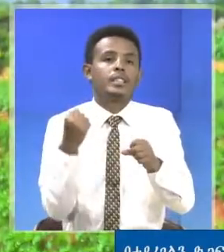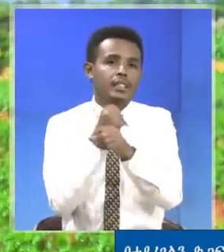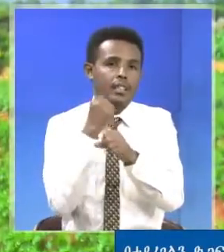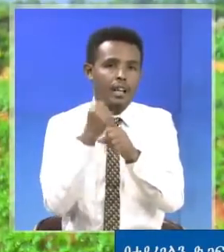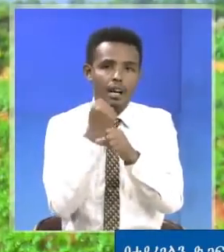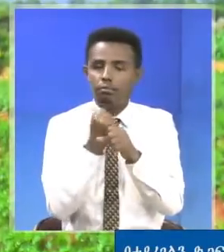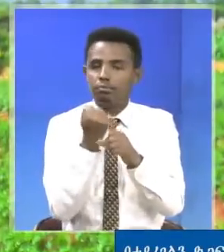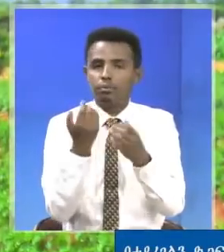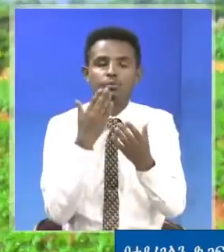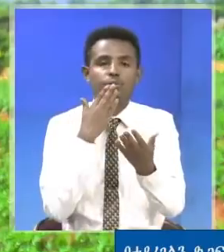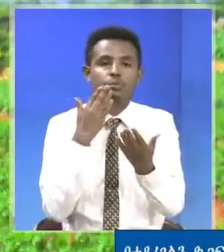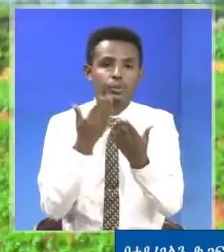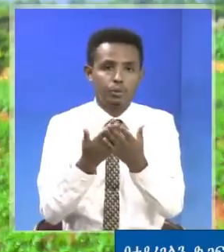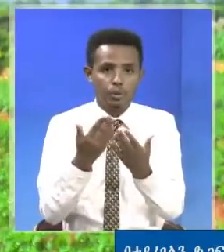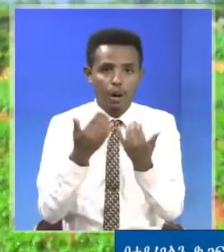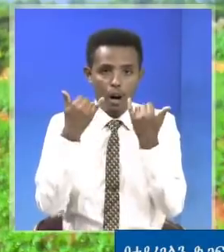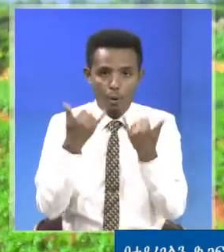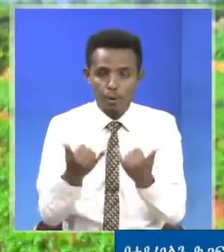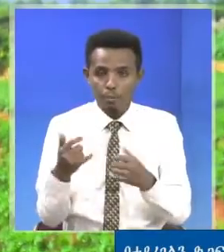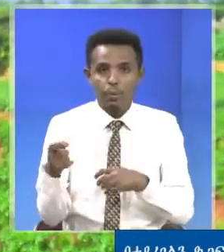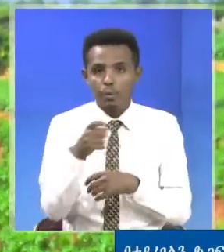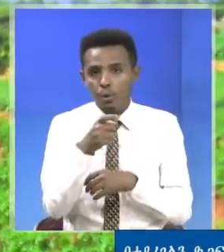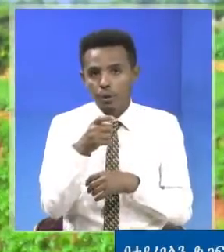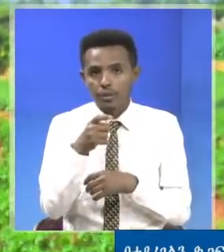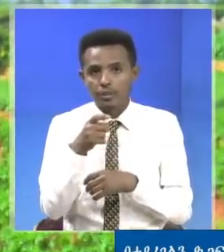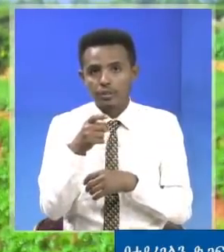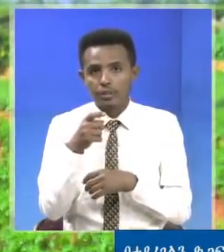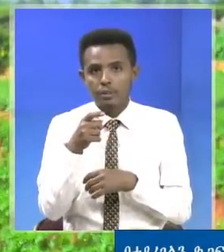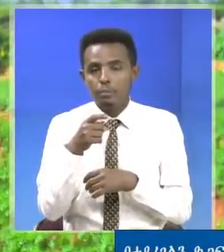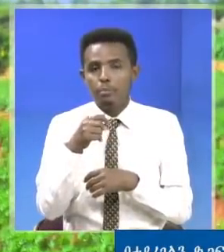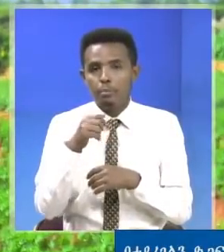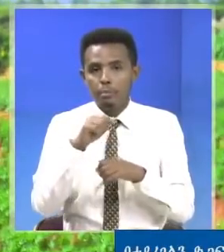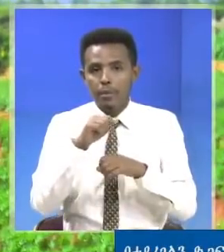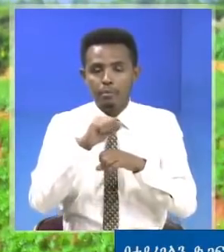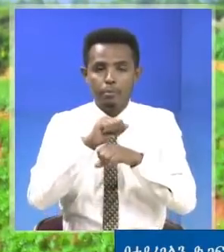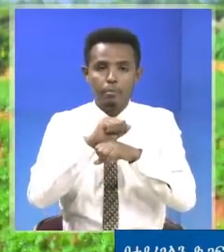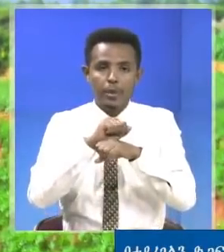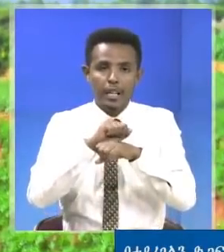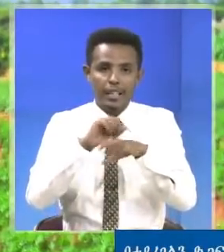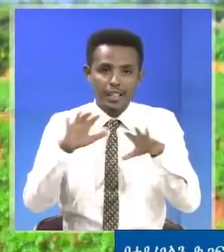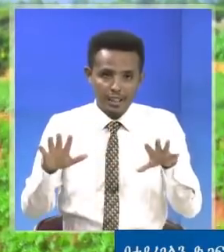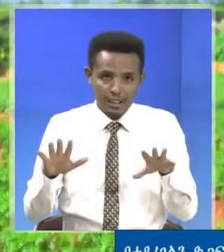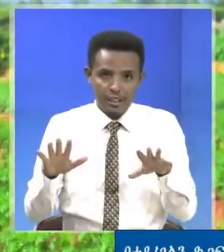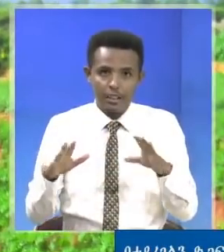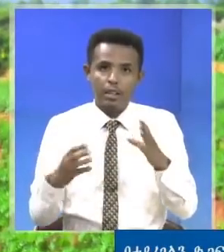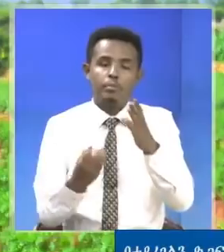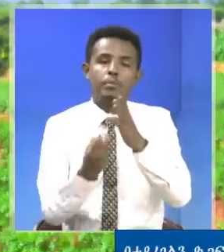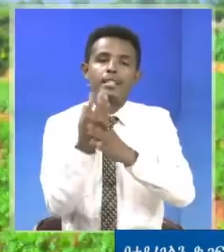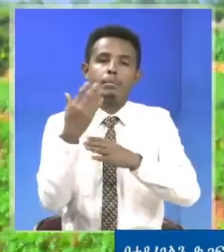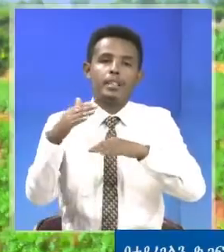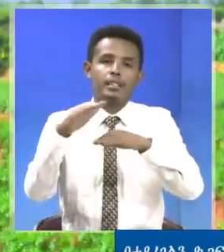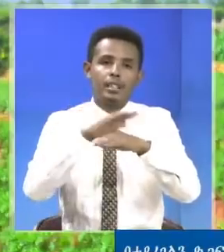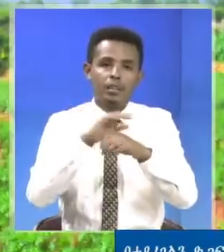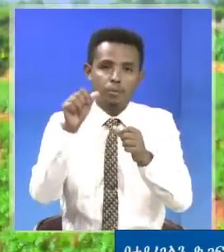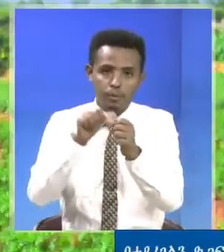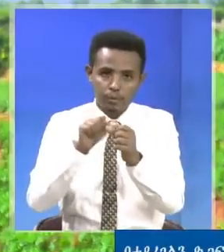ያው አረንጓዴ እንደለበሰ ነው። አሁንም ቢሆን መሬታችን ሙሉ በሙሉ በሰብል ተሸፍኗል። ያው ድንች ወጥቶ አሁንም